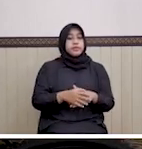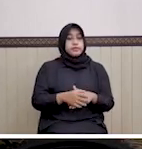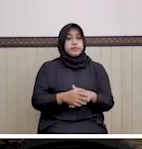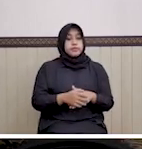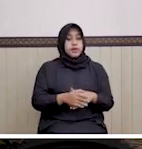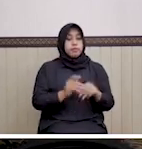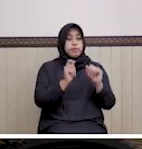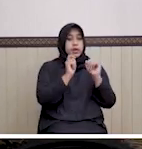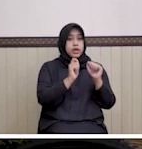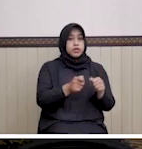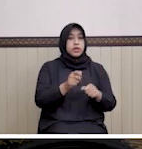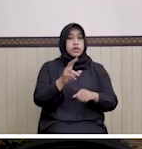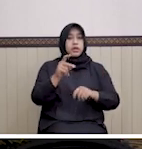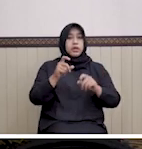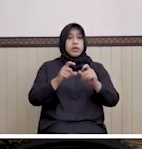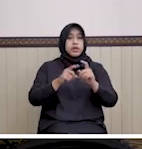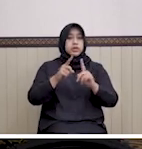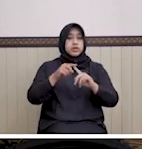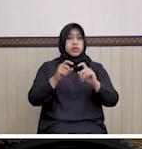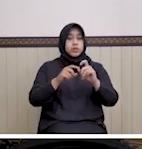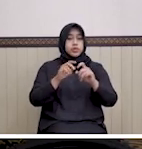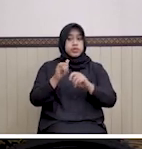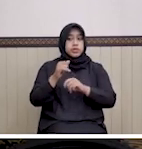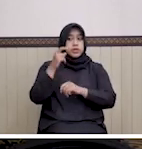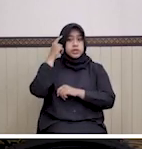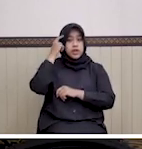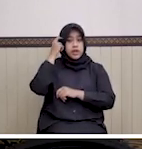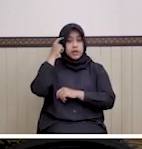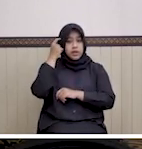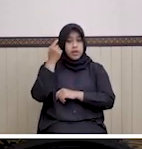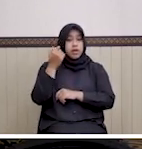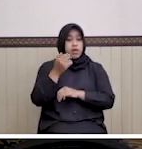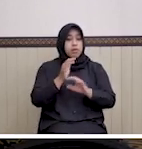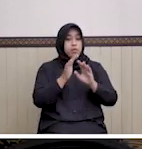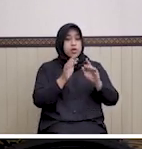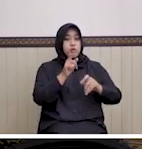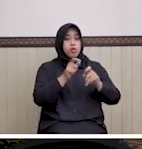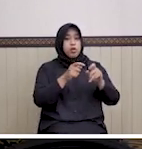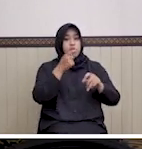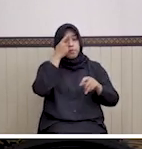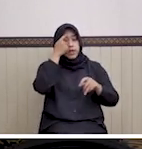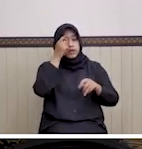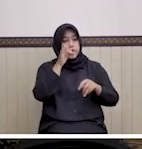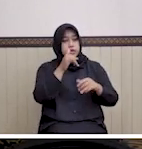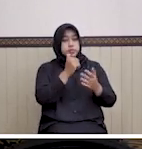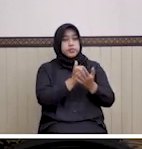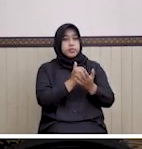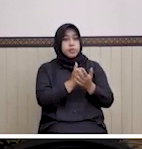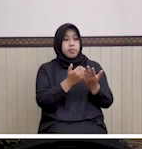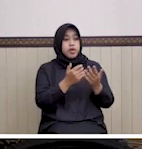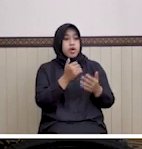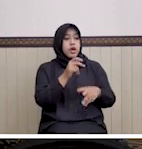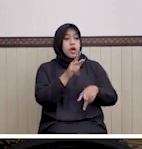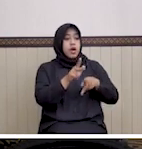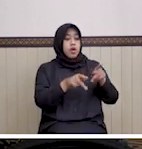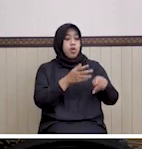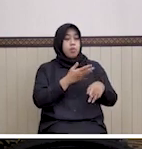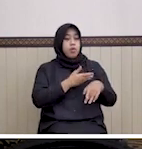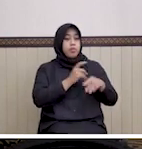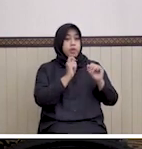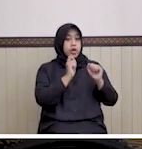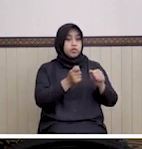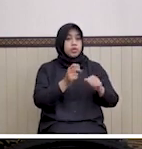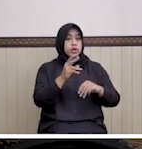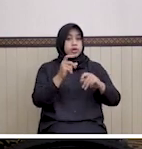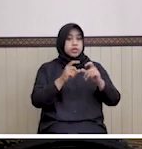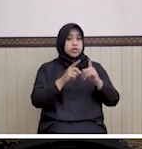pengajuan restitusi begitu dan kira-kira yang banyak orang penasaran ini ya sebenarnya memang kalau kita mengajukan restitusi